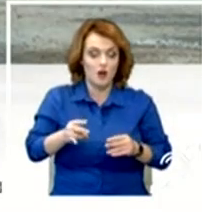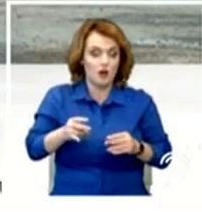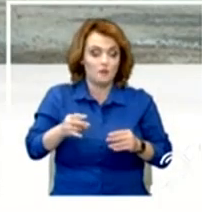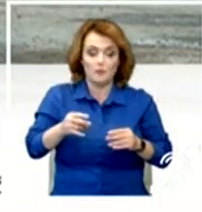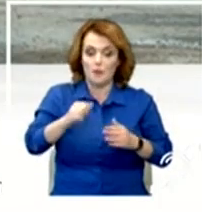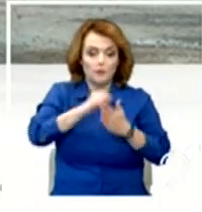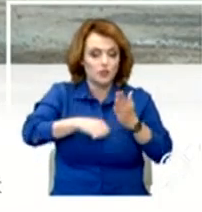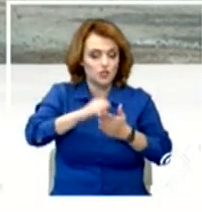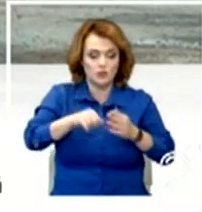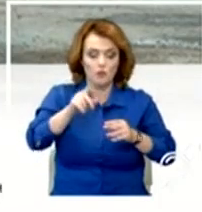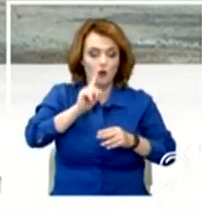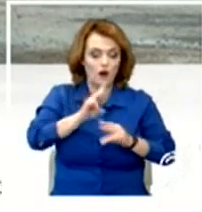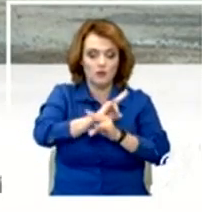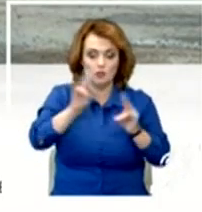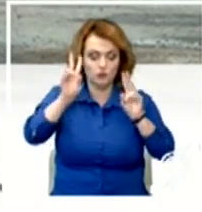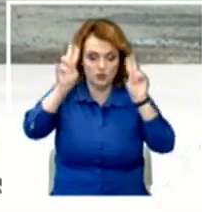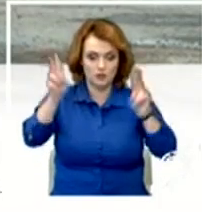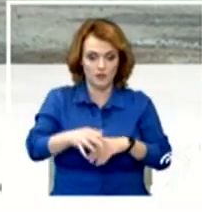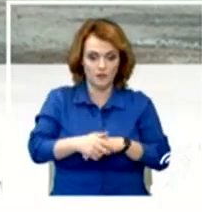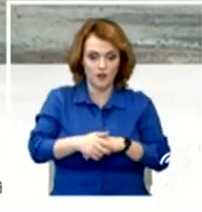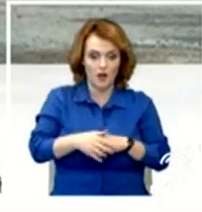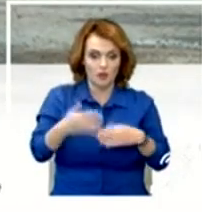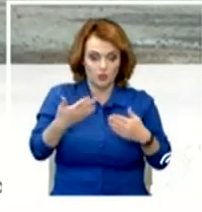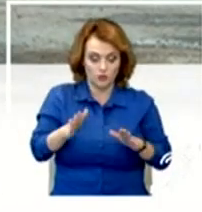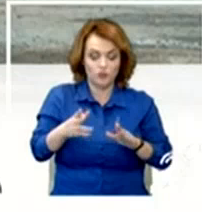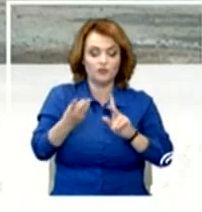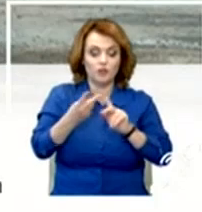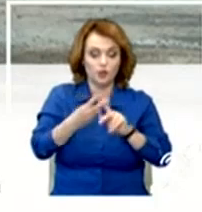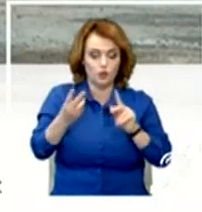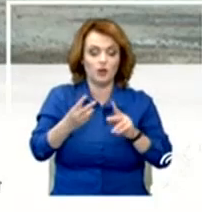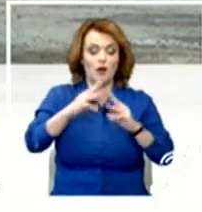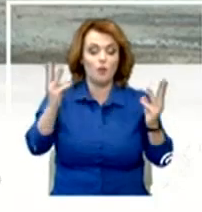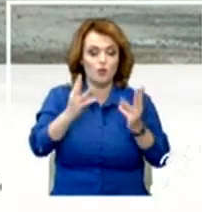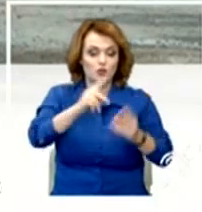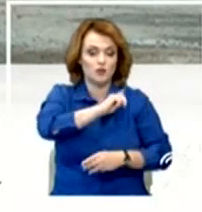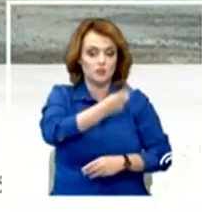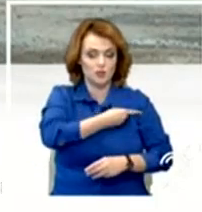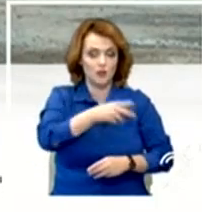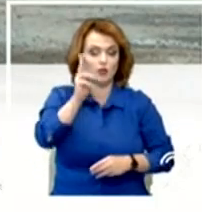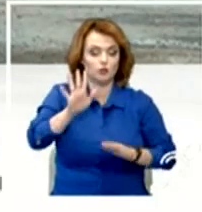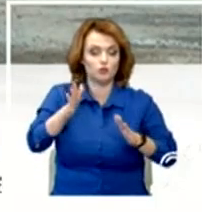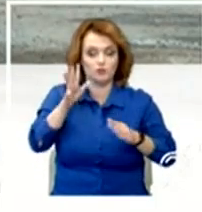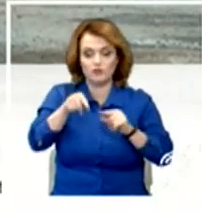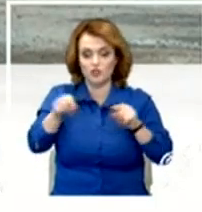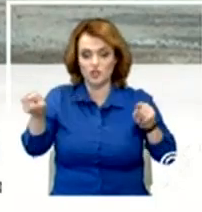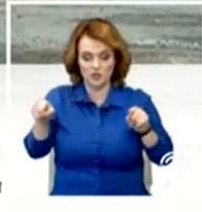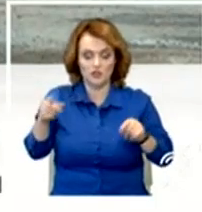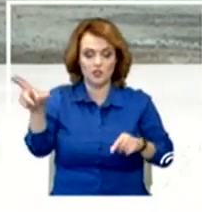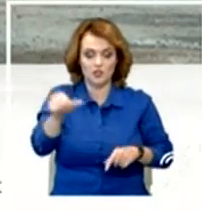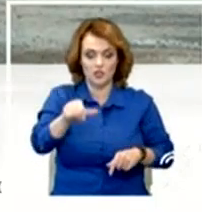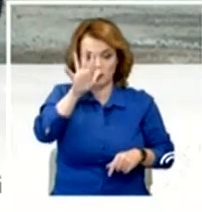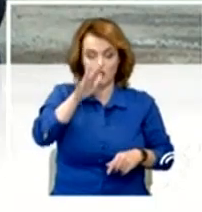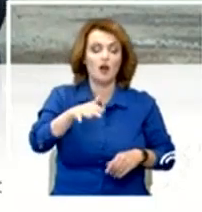cunoaște. Trebuie să precizăm că este al doilea incendiu de proporții produs timp de o săptămână în Chișinău. Acum 6 zile, pe